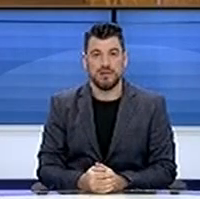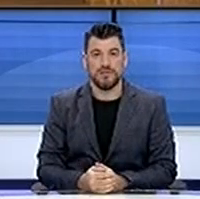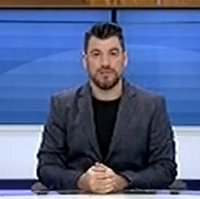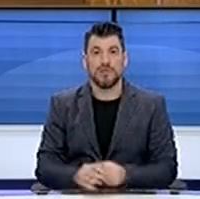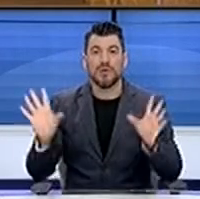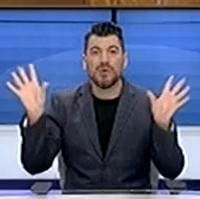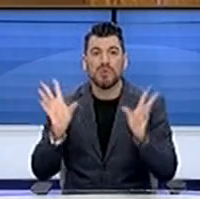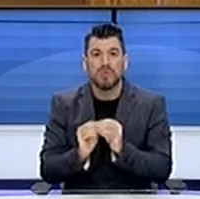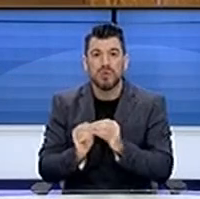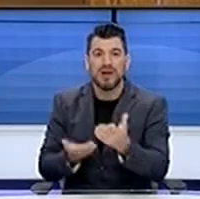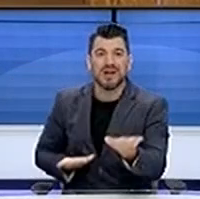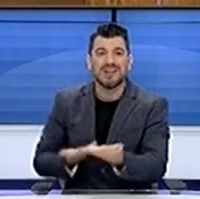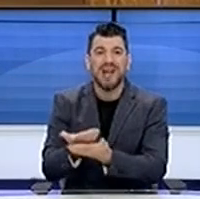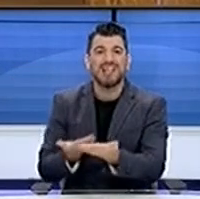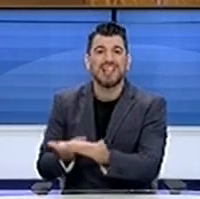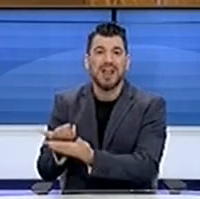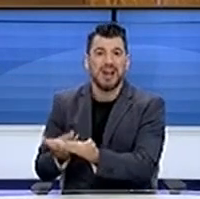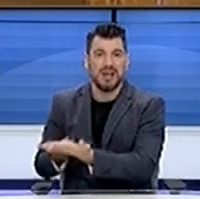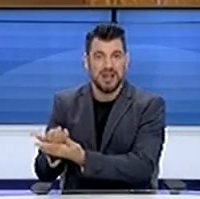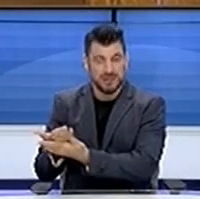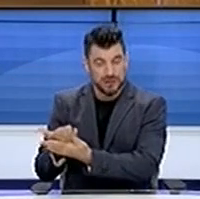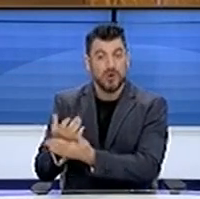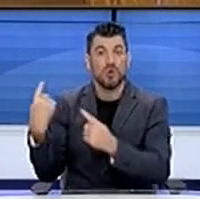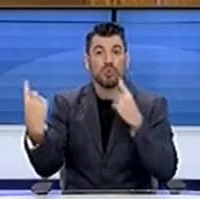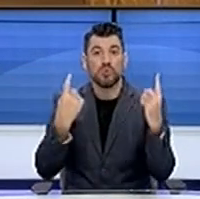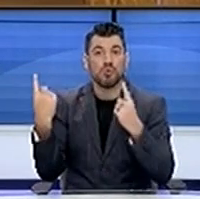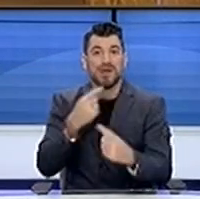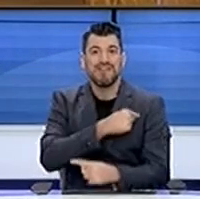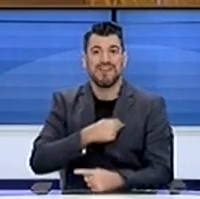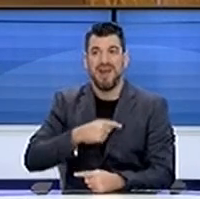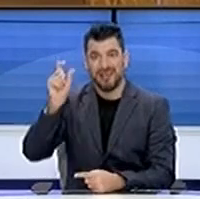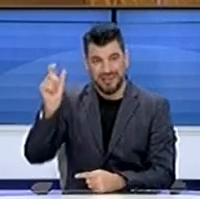συναρακτικές καταγγελίες του Περιφερειάρχη Στερεάς Ελλάδας.